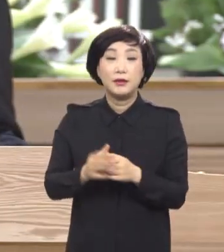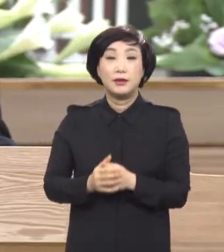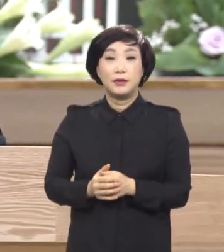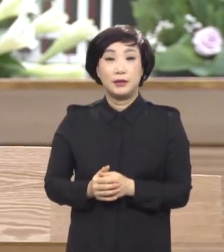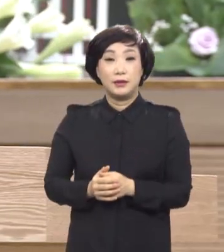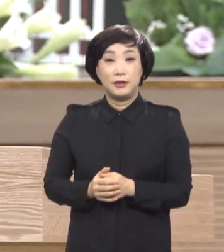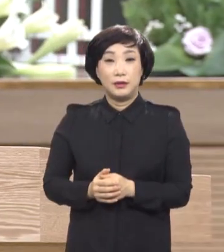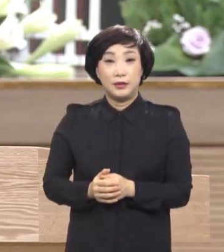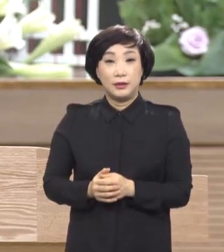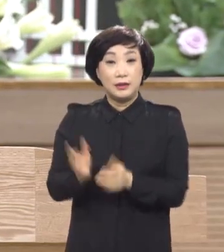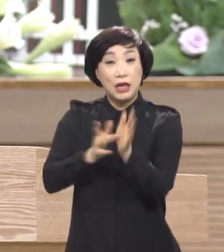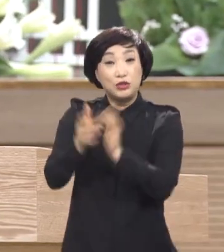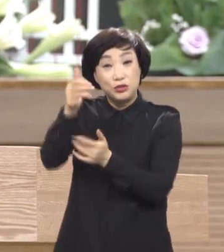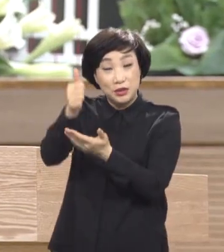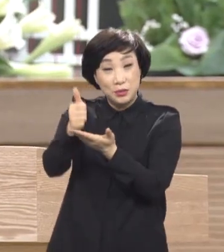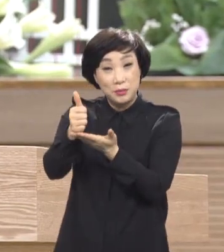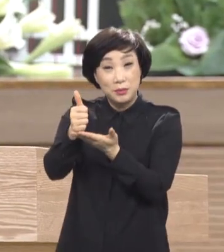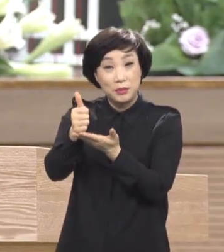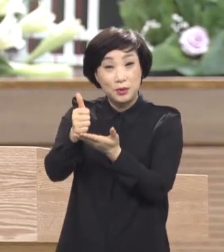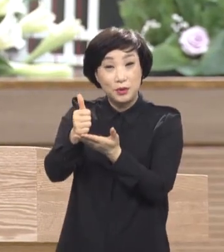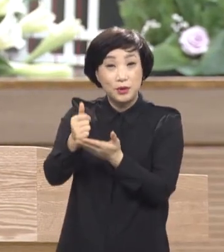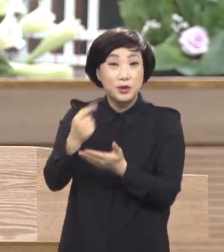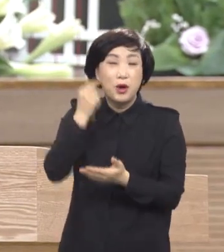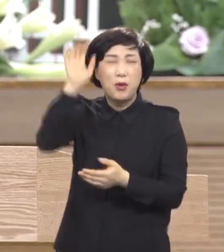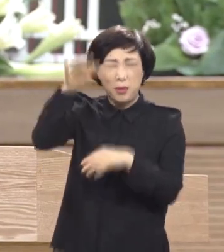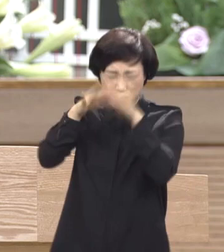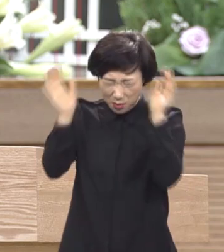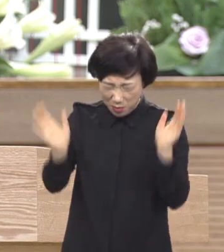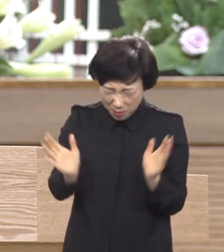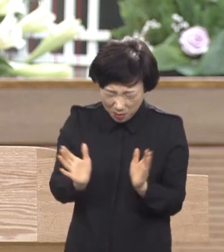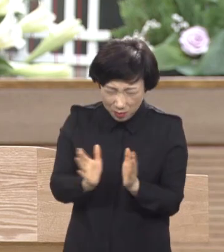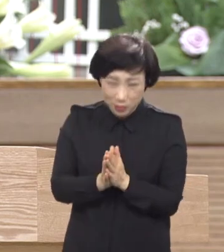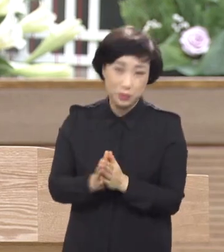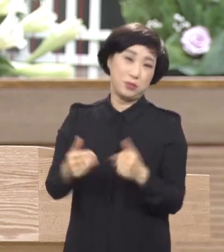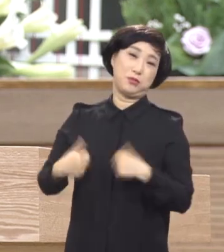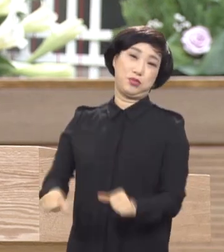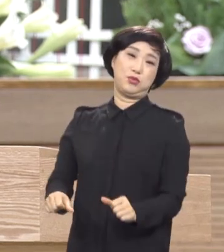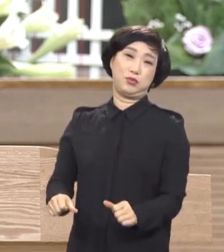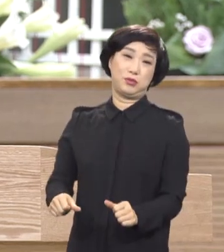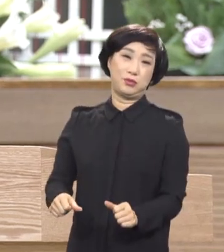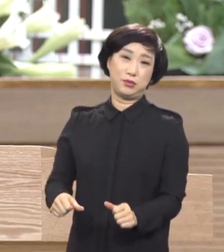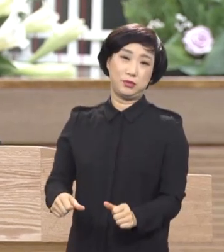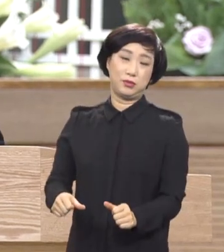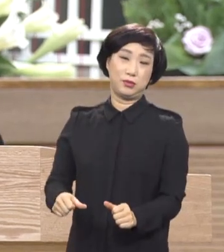세상에 찬란한 영광을 다 포기하고